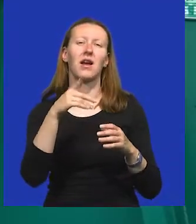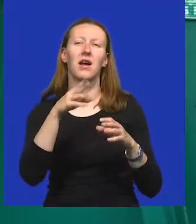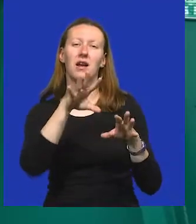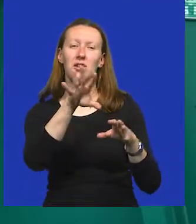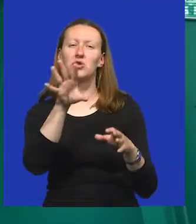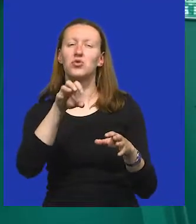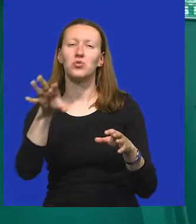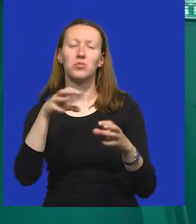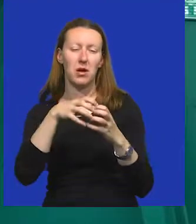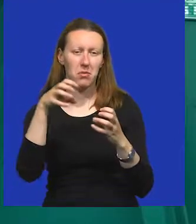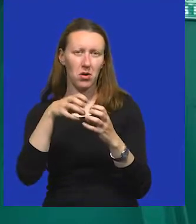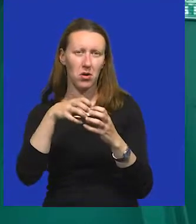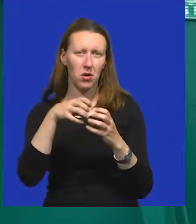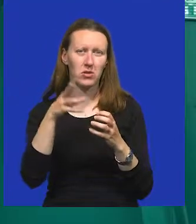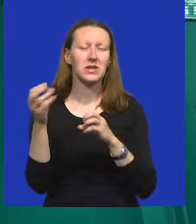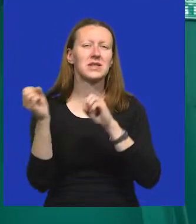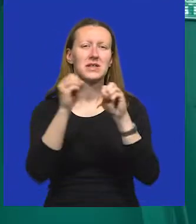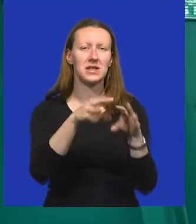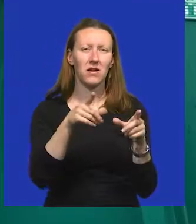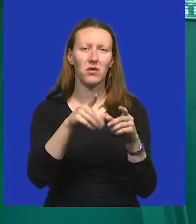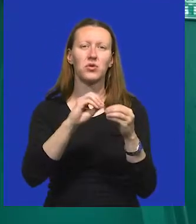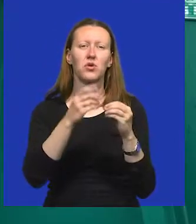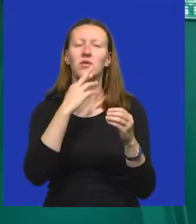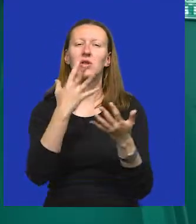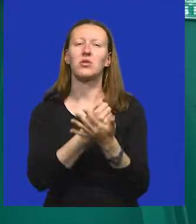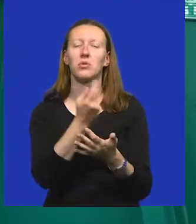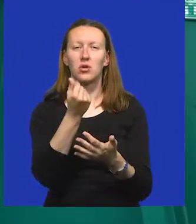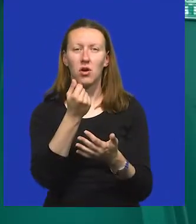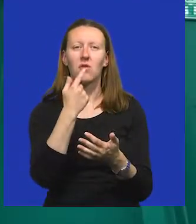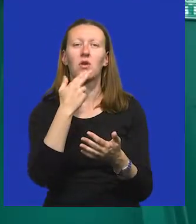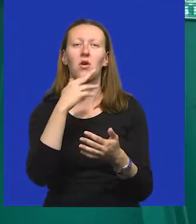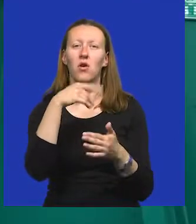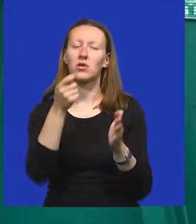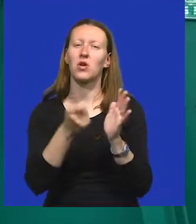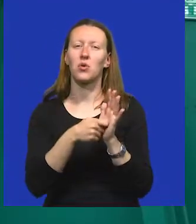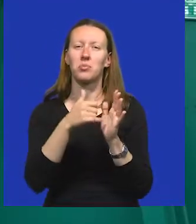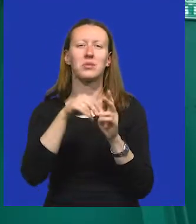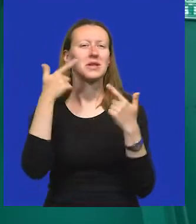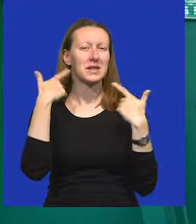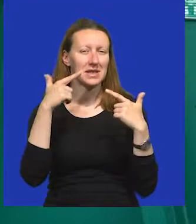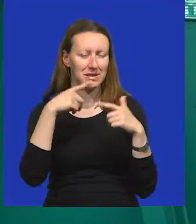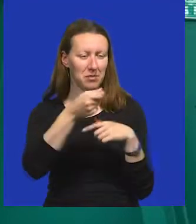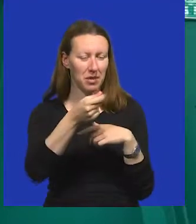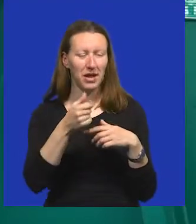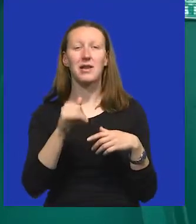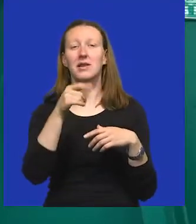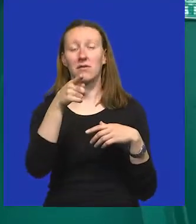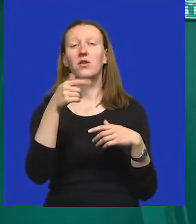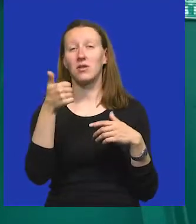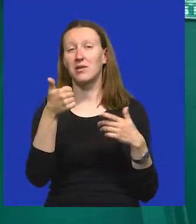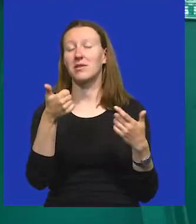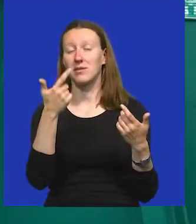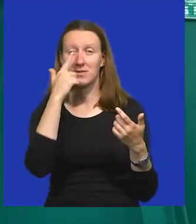praticamente raccolgono le bottiglie di plastica, le riportano nel negozio dove ricevono i soldi, col quale poi si pagano le gite. Ecco, è una